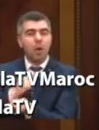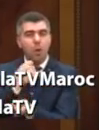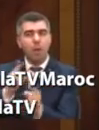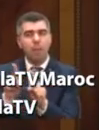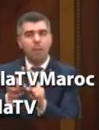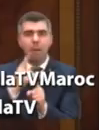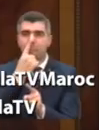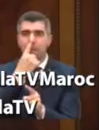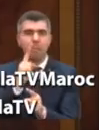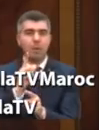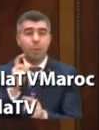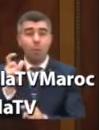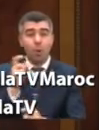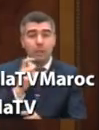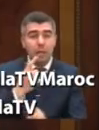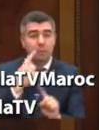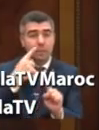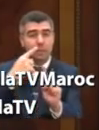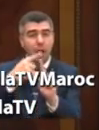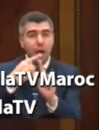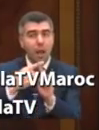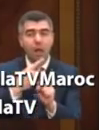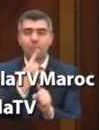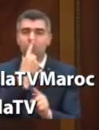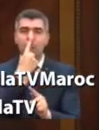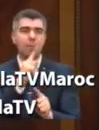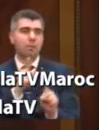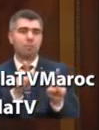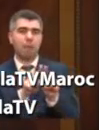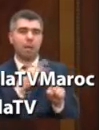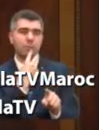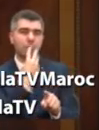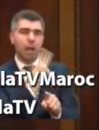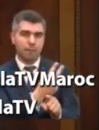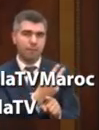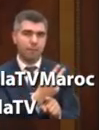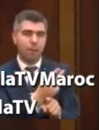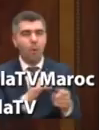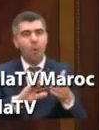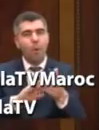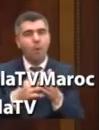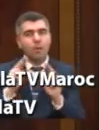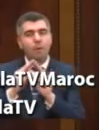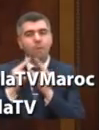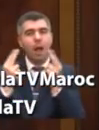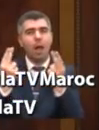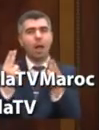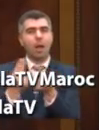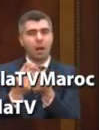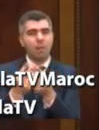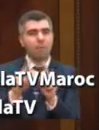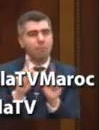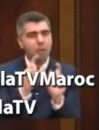القوانين. والمثير ان هذه الخروقات المستمره امام انظار المجتمع الدولي لا يقابلها اي عقاب